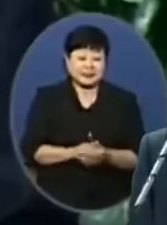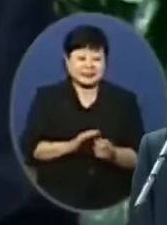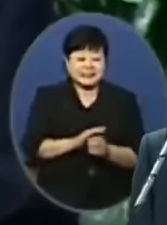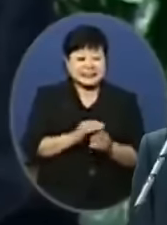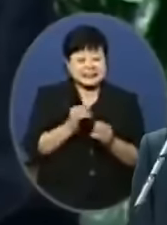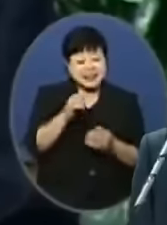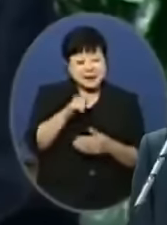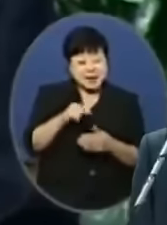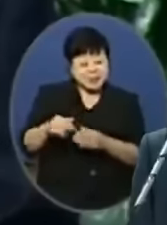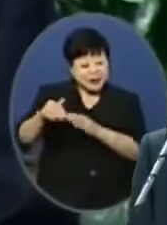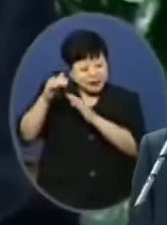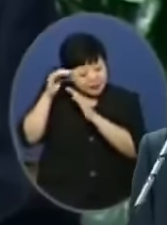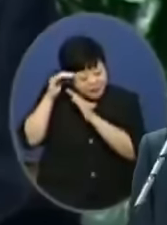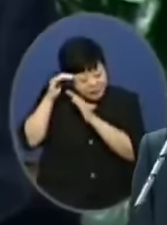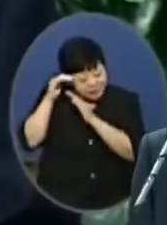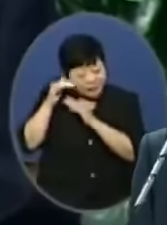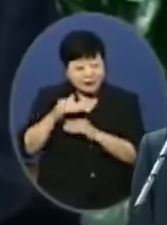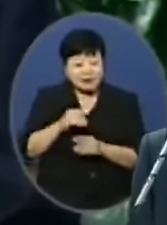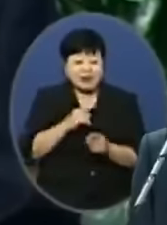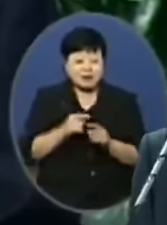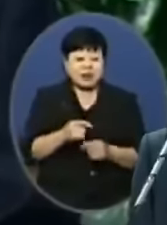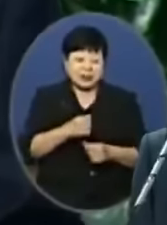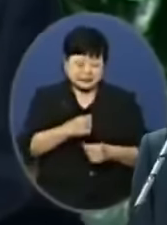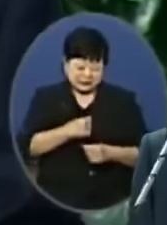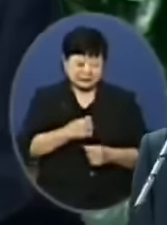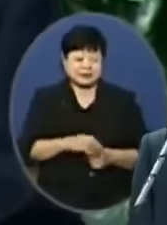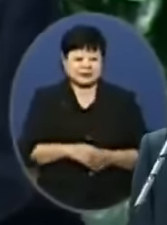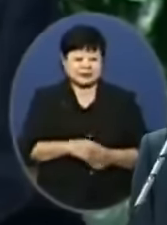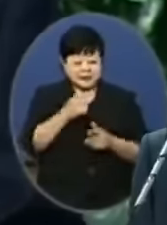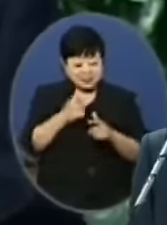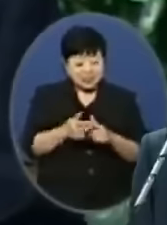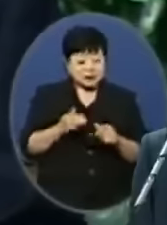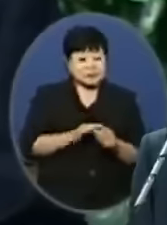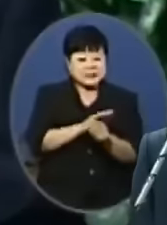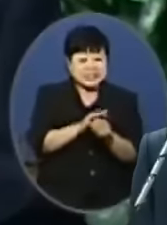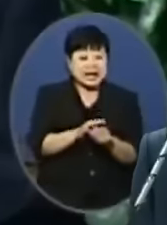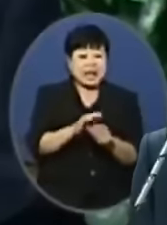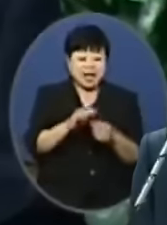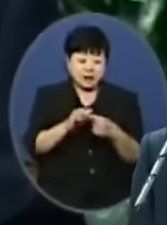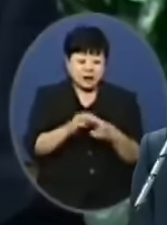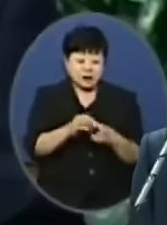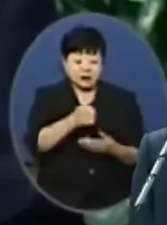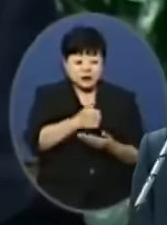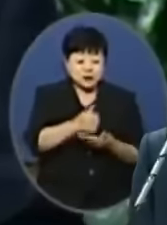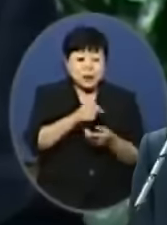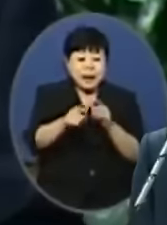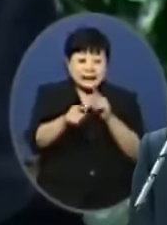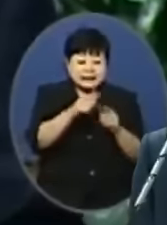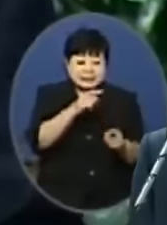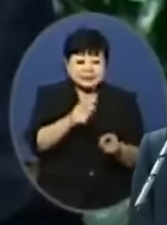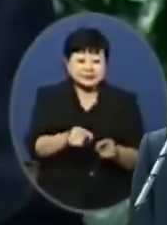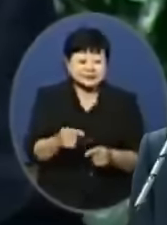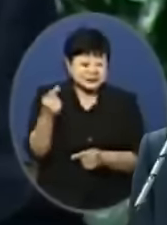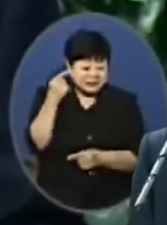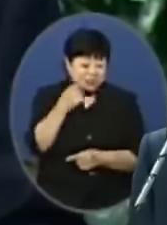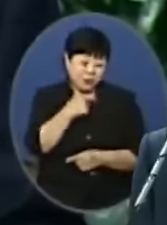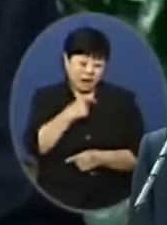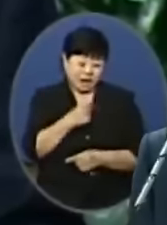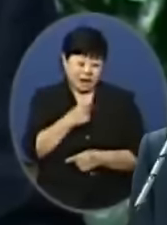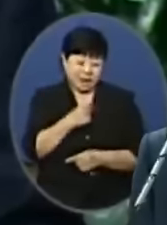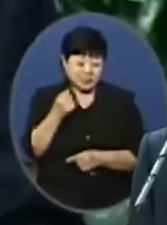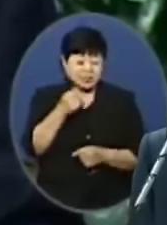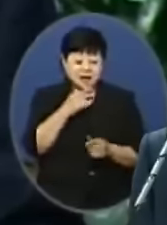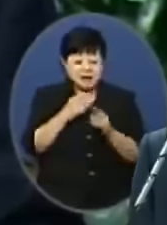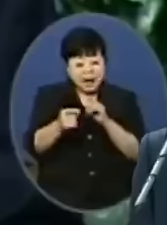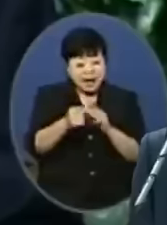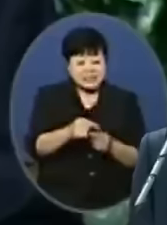사랑하는 사람의 말에 귀를 기울이게 되고 말을 지키게 돼요. 예수님을 사랑하게 되면 주의 말씀을 듣기를 원하고